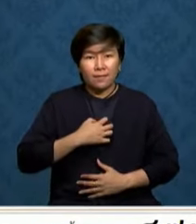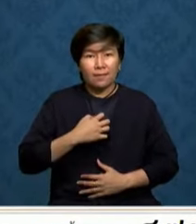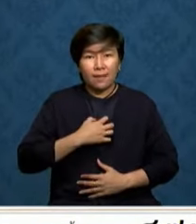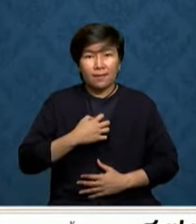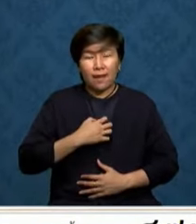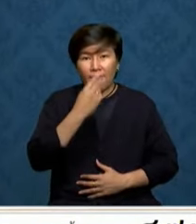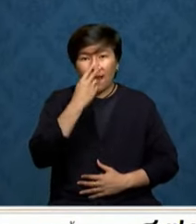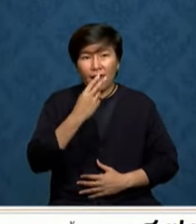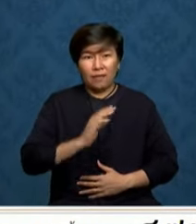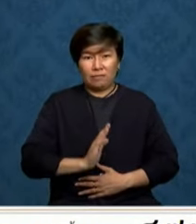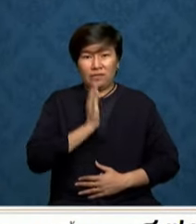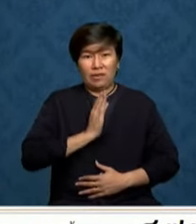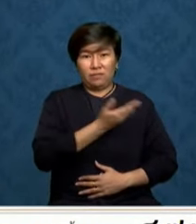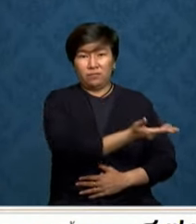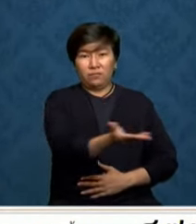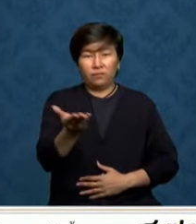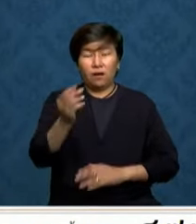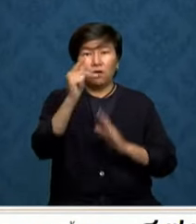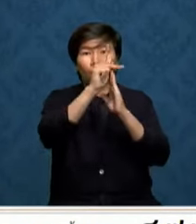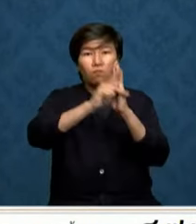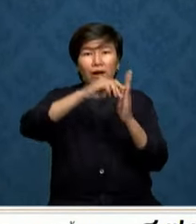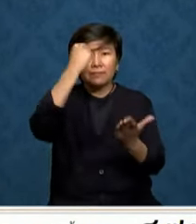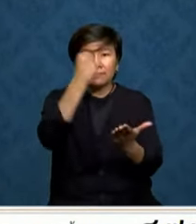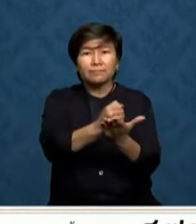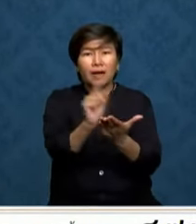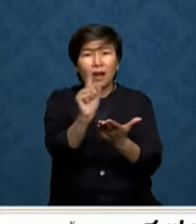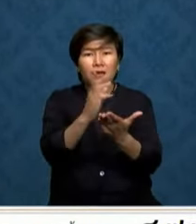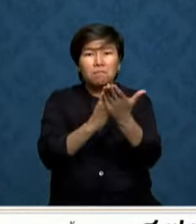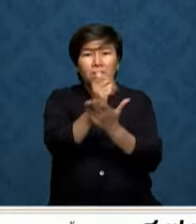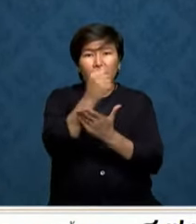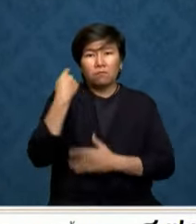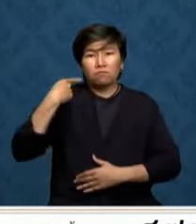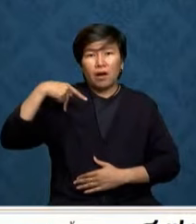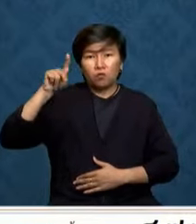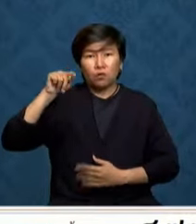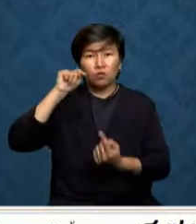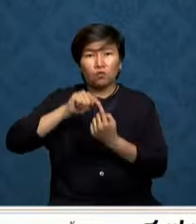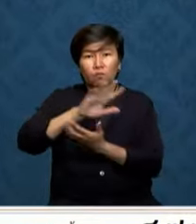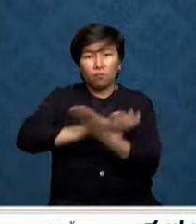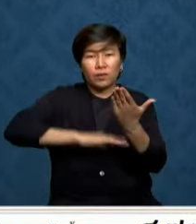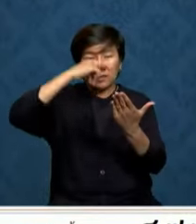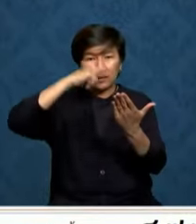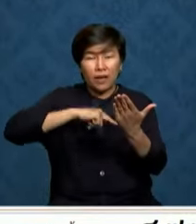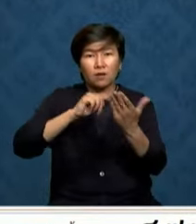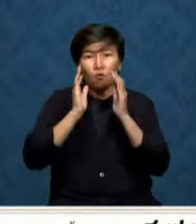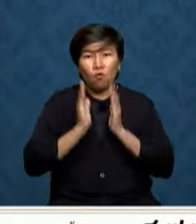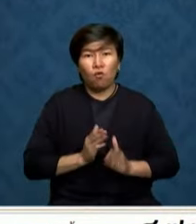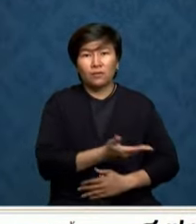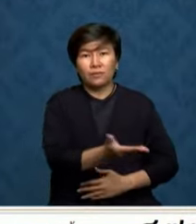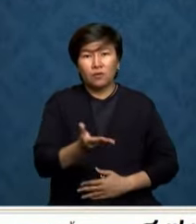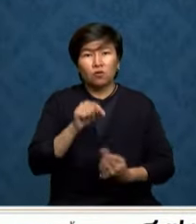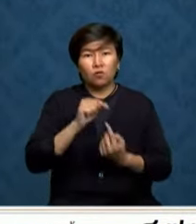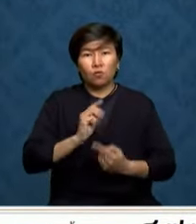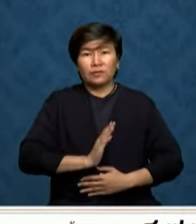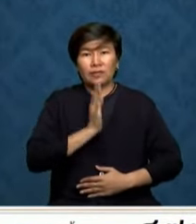นี้ได้ตรากฎหมายที่เป็นประโยชน์กับคนส่วนใหญ่ของประเทศและเพื่อปกป้องศักดิ์ศรีของความเป็น